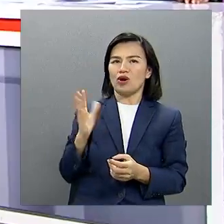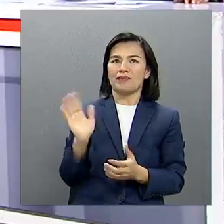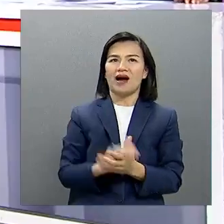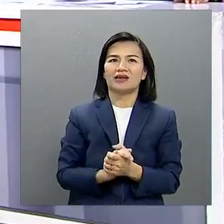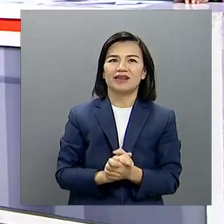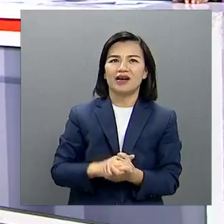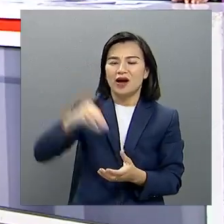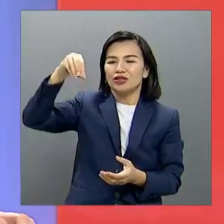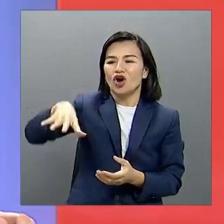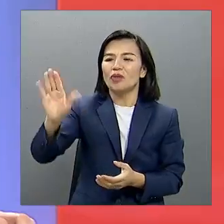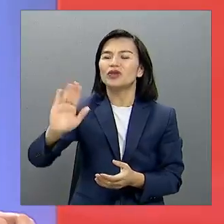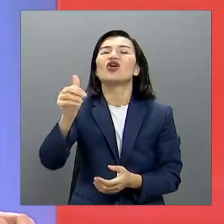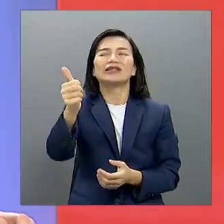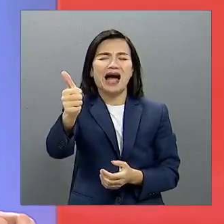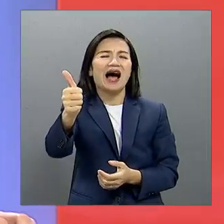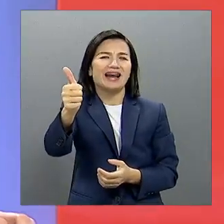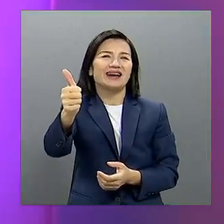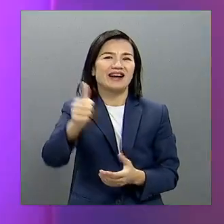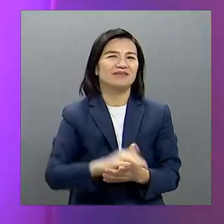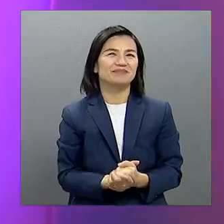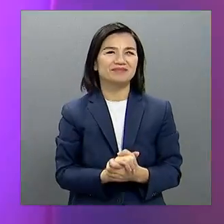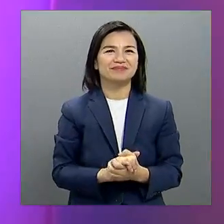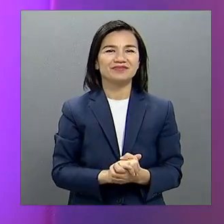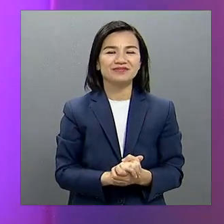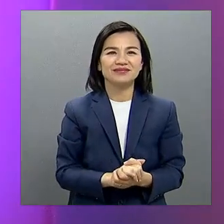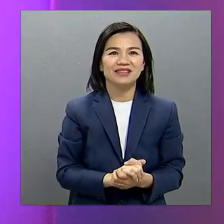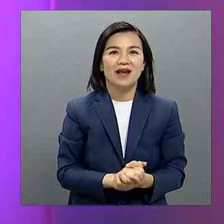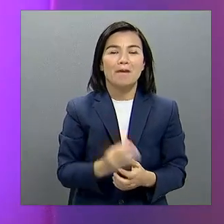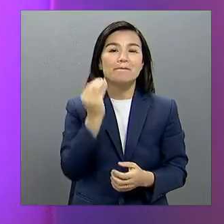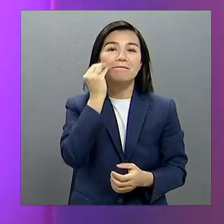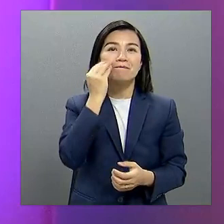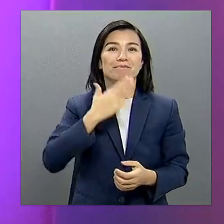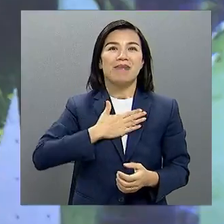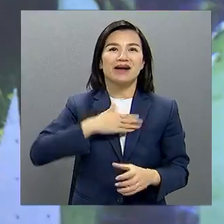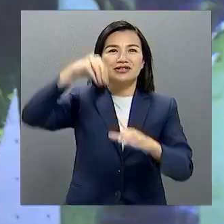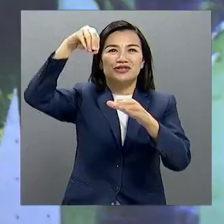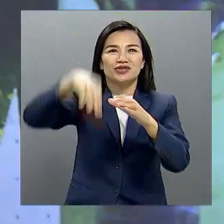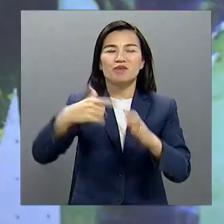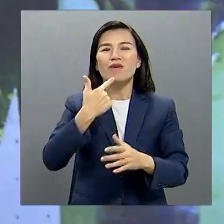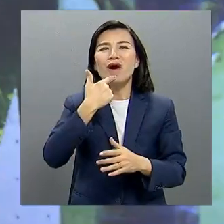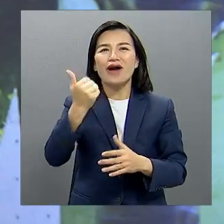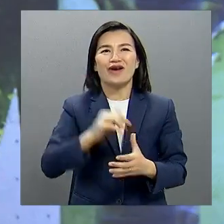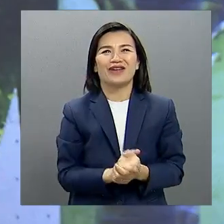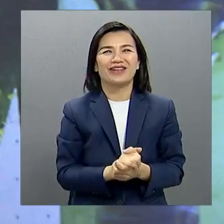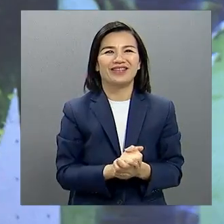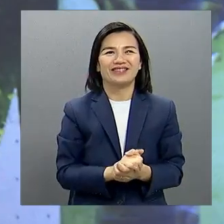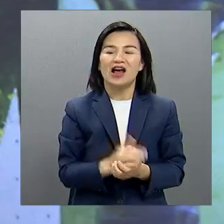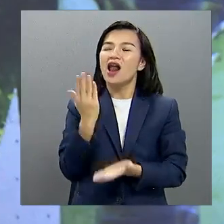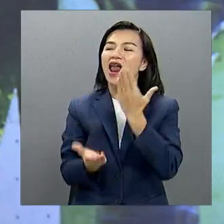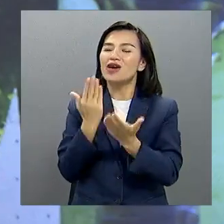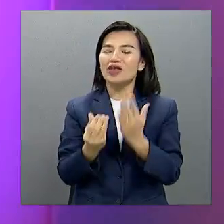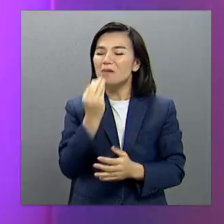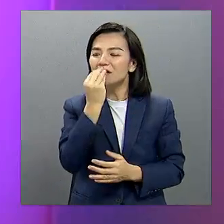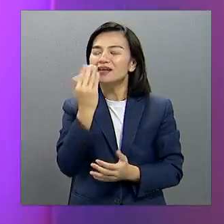เห็นไหม เมนูคุณต๊อกเนี่ ยไม่ผ่านแล้วเมนูคุณต๊อกคุณไม่ผ่าน แถวบ้านผมชุบมันอร่อยอ่ะผมก็จะชุบกิน แล้วแต่ถ้าทำให้คุณทานผักได้มากขึ้นก็ถือว่า